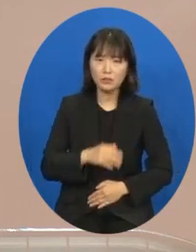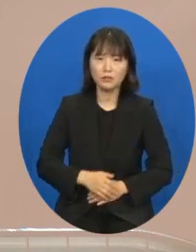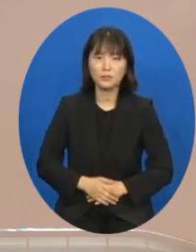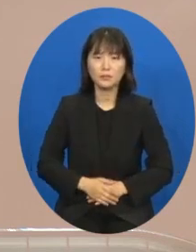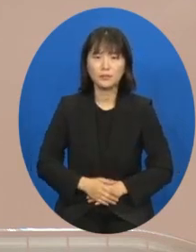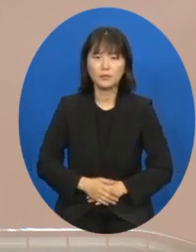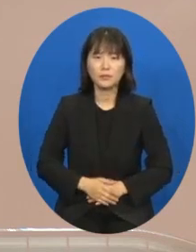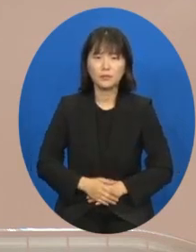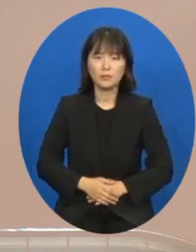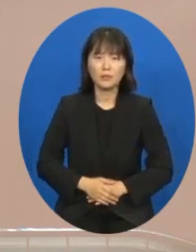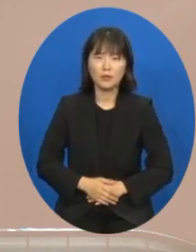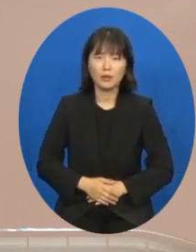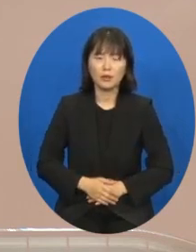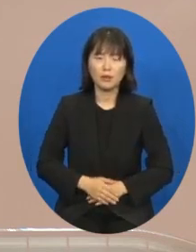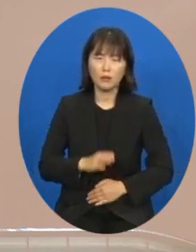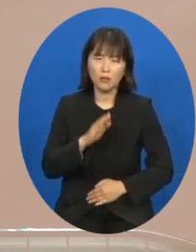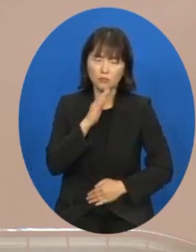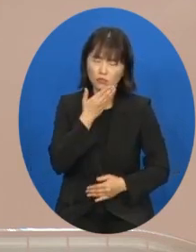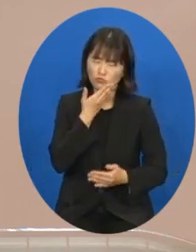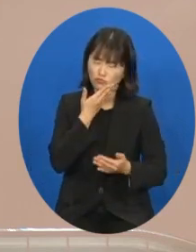정말 탐이 나는 문제예요.